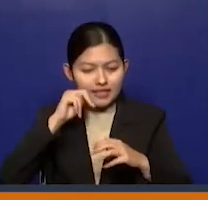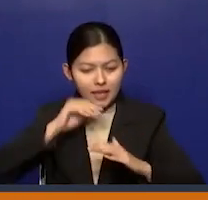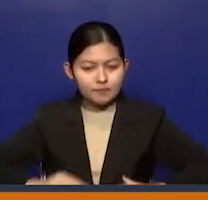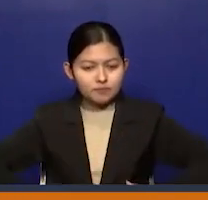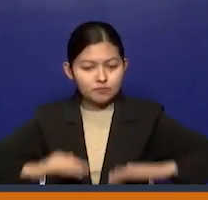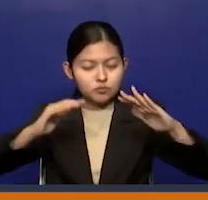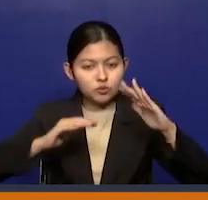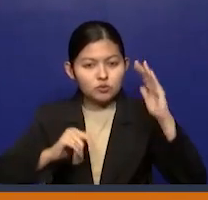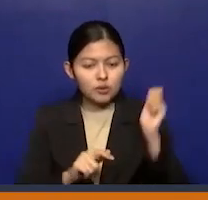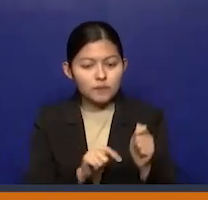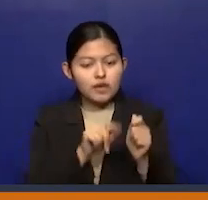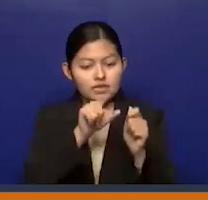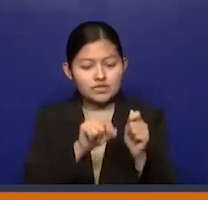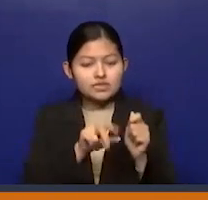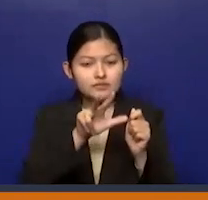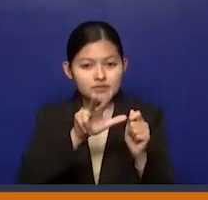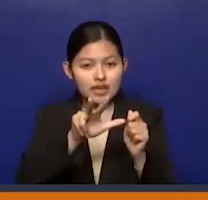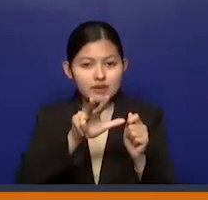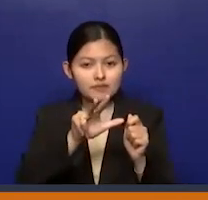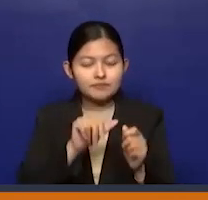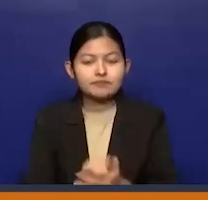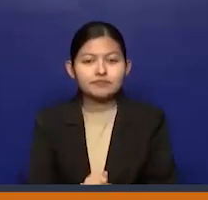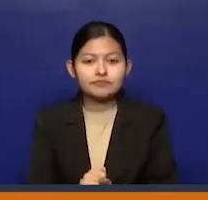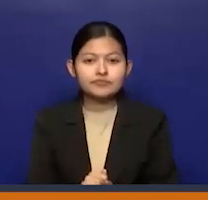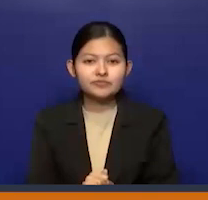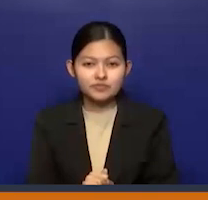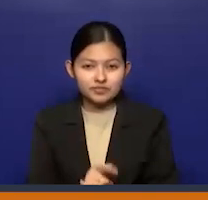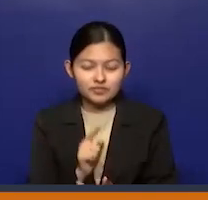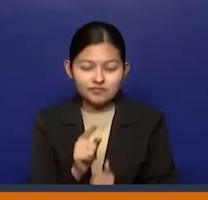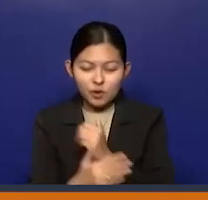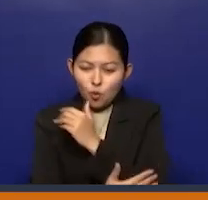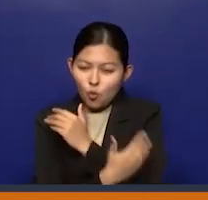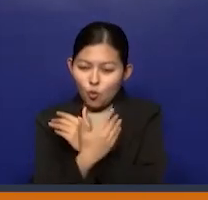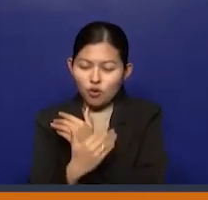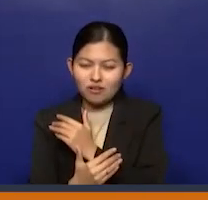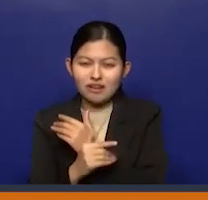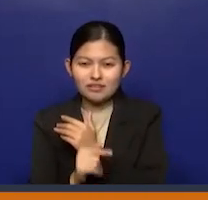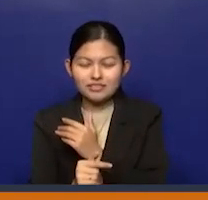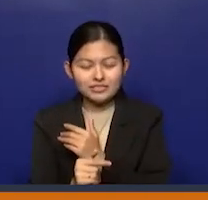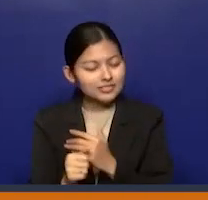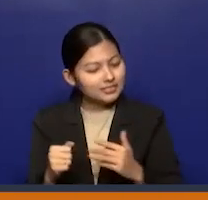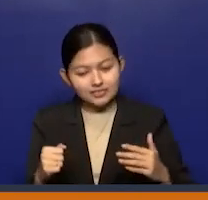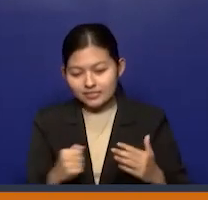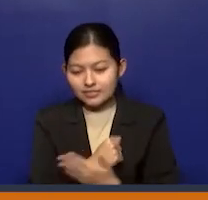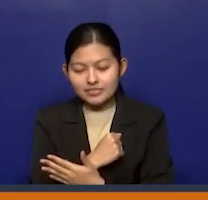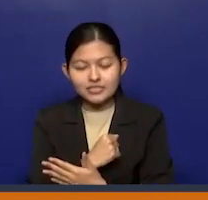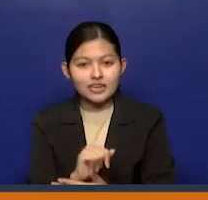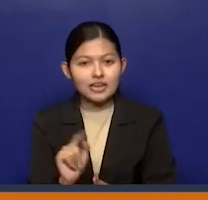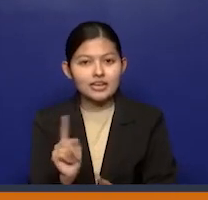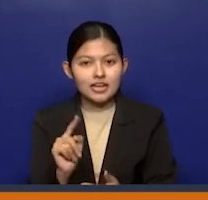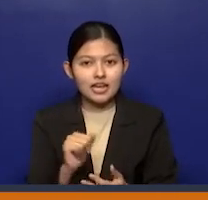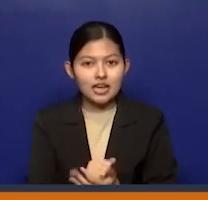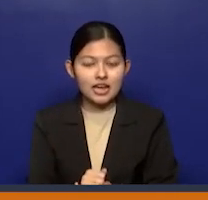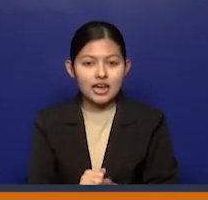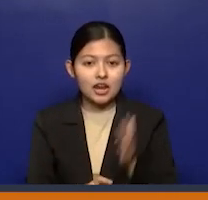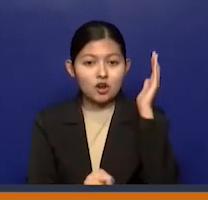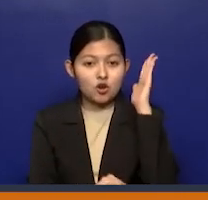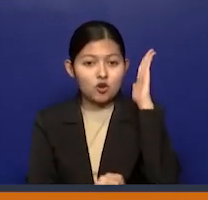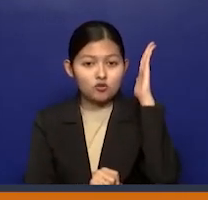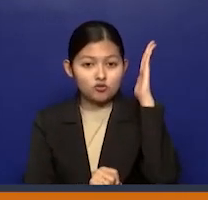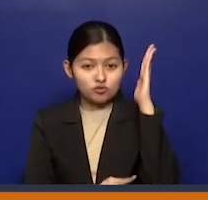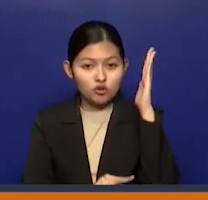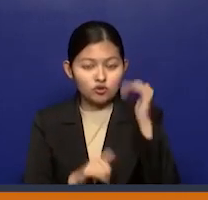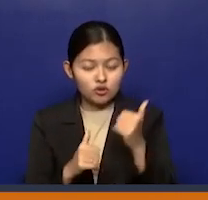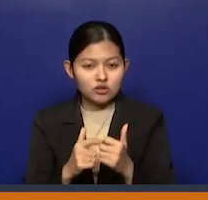ด้วยกัน 23อำเภอซึ่งความจริงแล้วเป็นโอกาสที่เป็นเป็นสภาพที่น่าเสียดายเนื่องจากว่านครศรีธรรมราชนะครับ